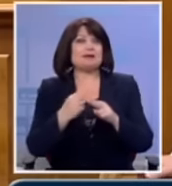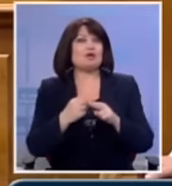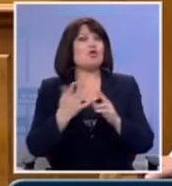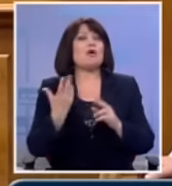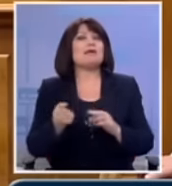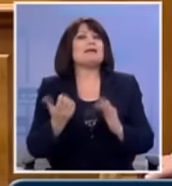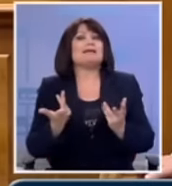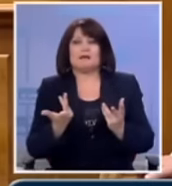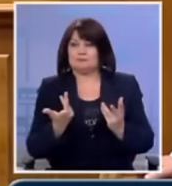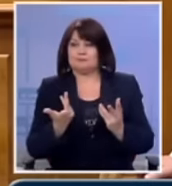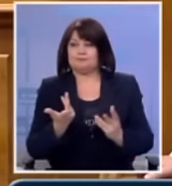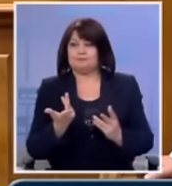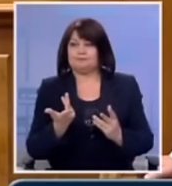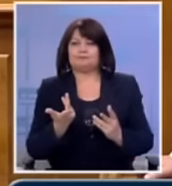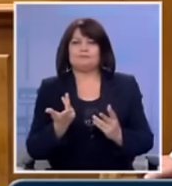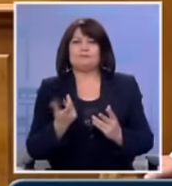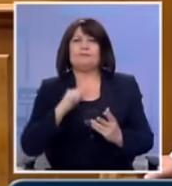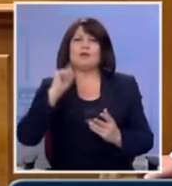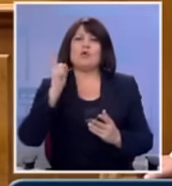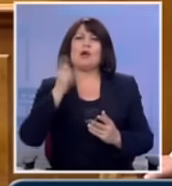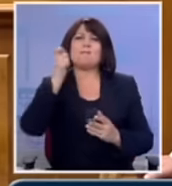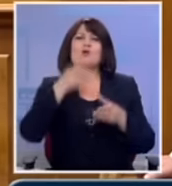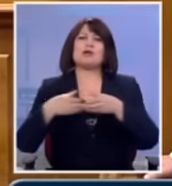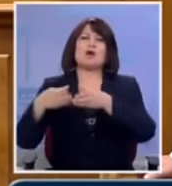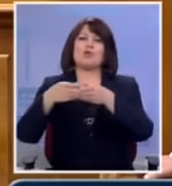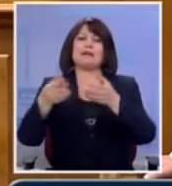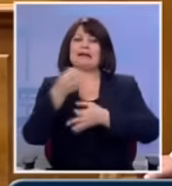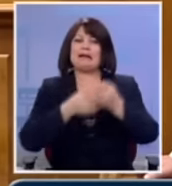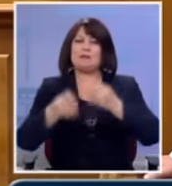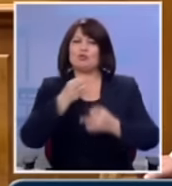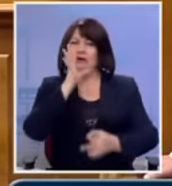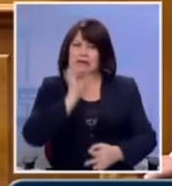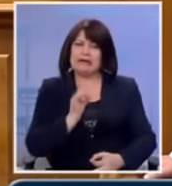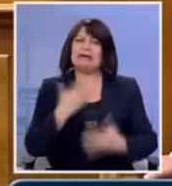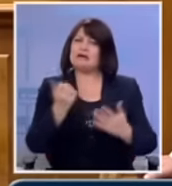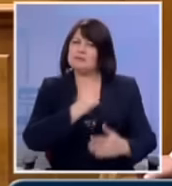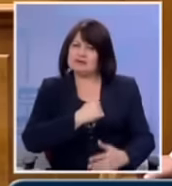έχει η τοποθέτηση όλων των πολιτικών κομμάτων με ειλικρίνεια